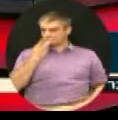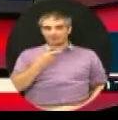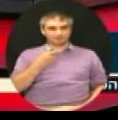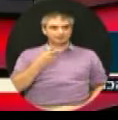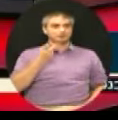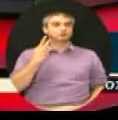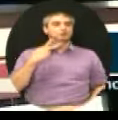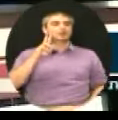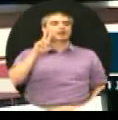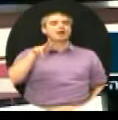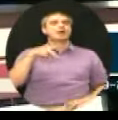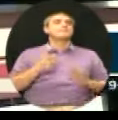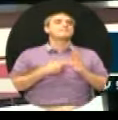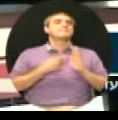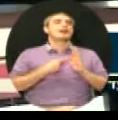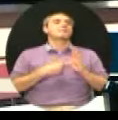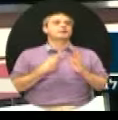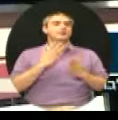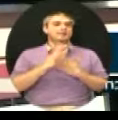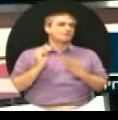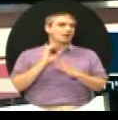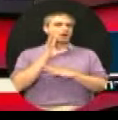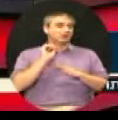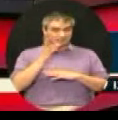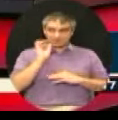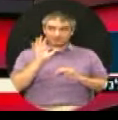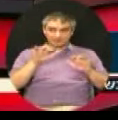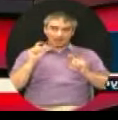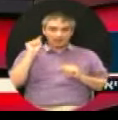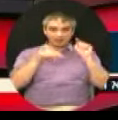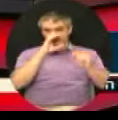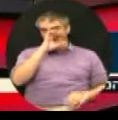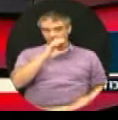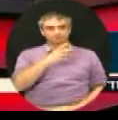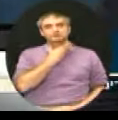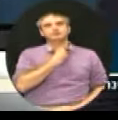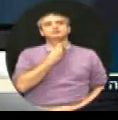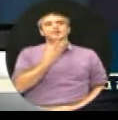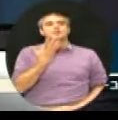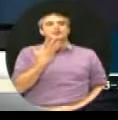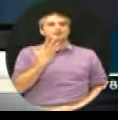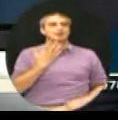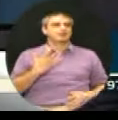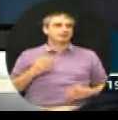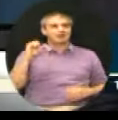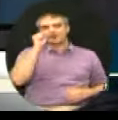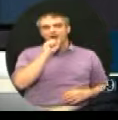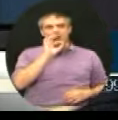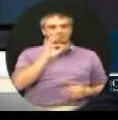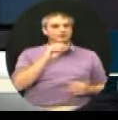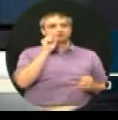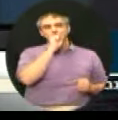מקום שיותר מ-2,000 פעמים היא עלתה. כלומר, יש לה עדיין קהל שצמא לרומנסות